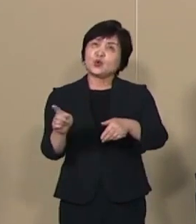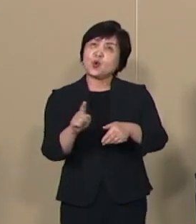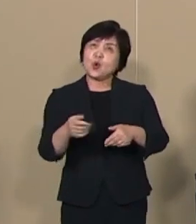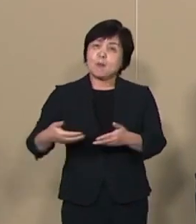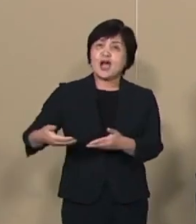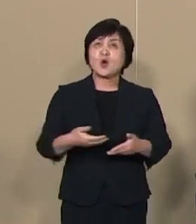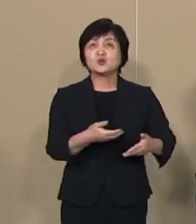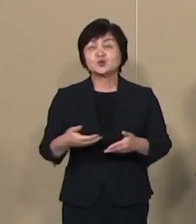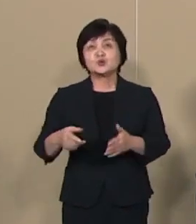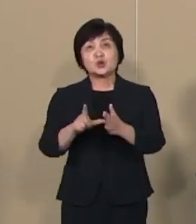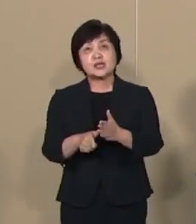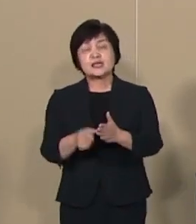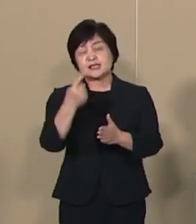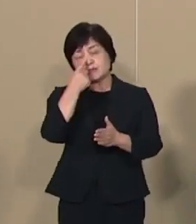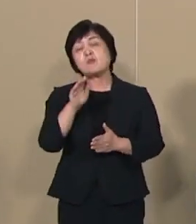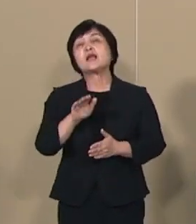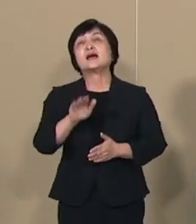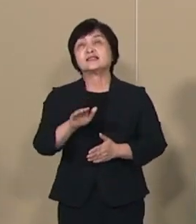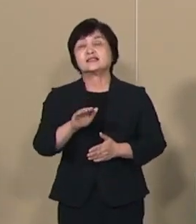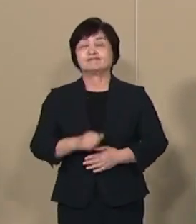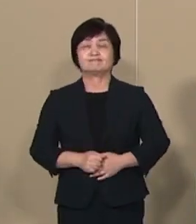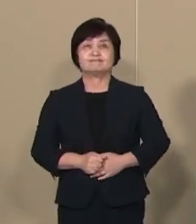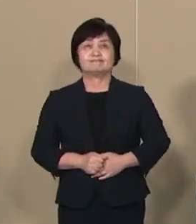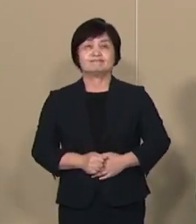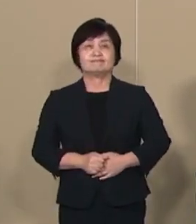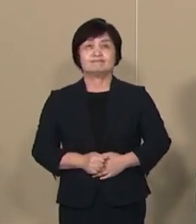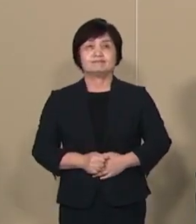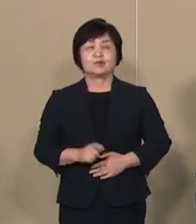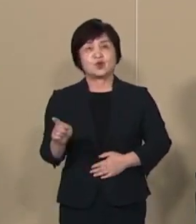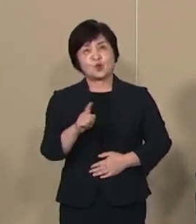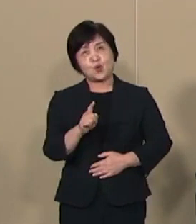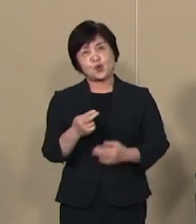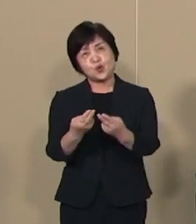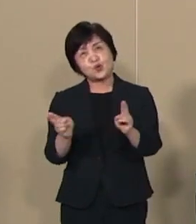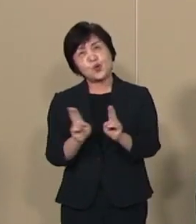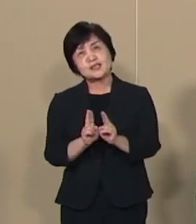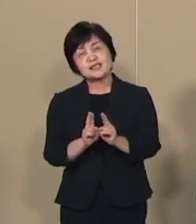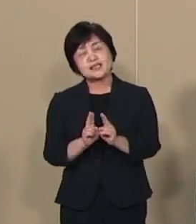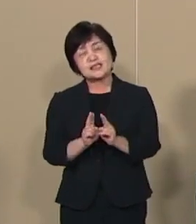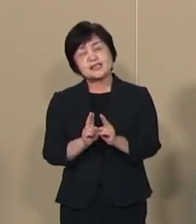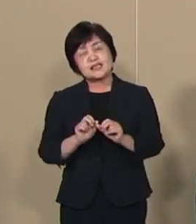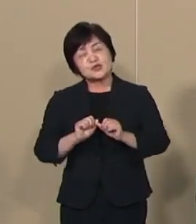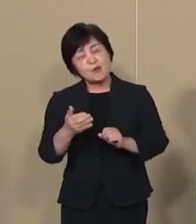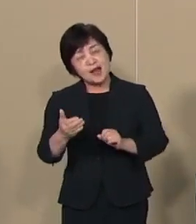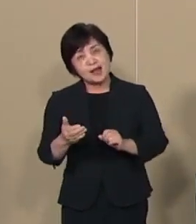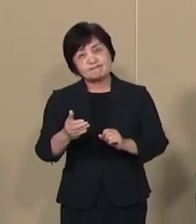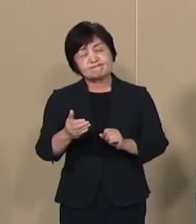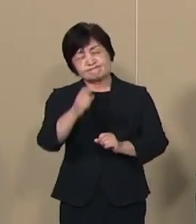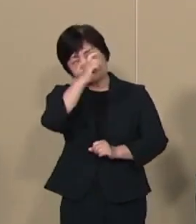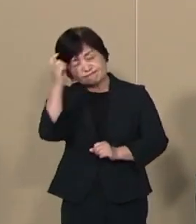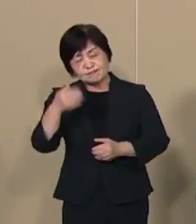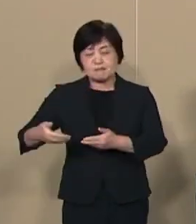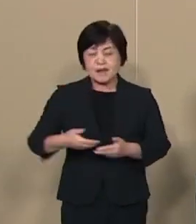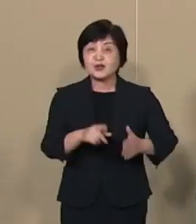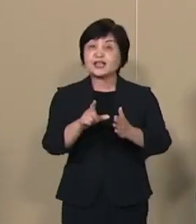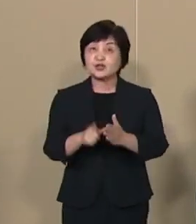ことってあるじゃない俺もうもうねんってやっぱりはいどこのどうも9トーンこの度も運って思った時に何